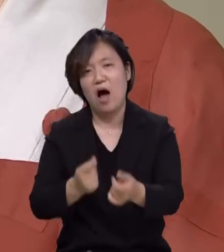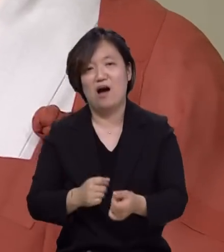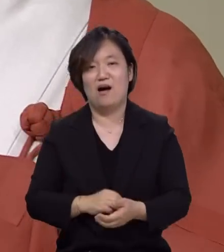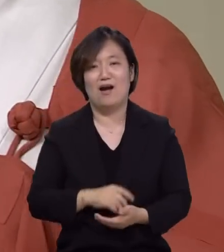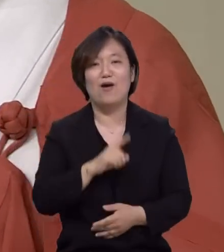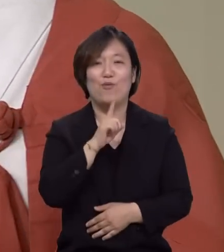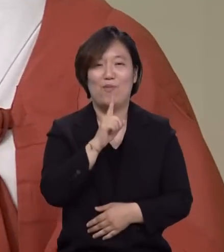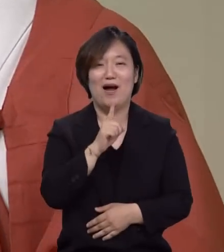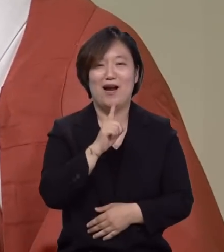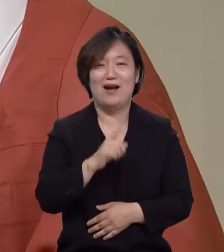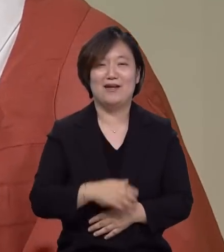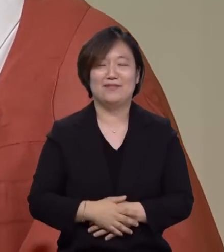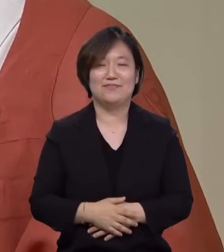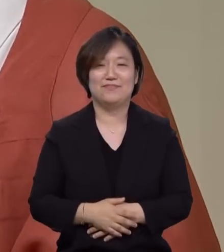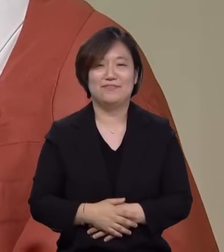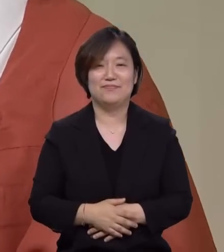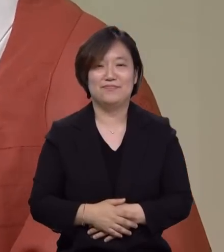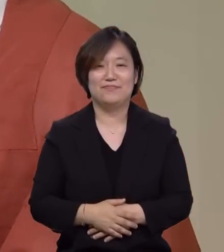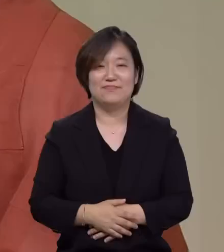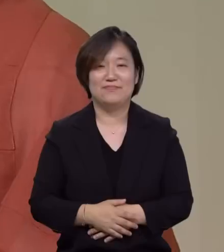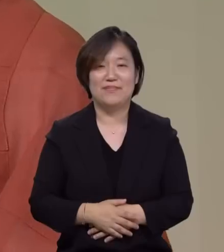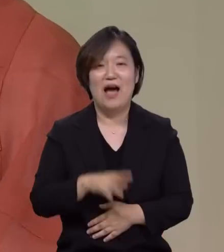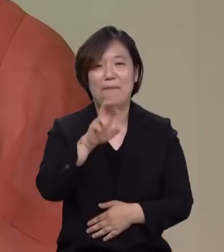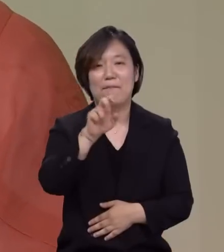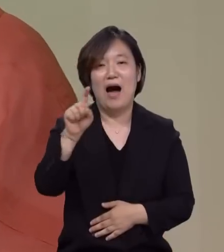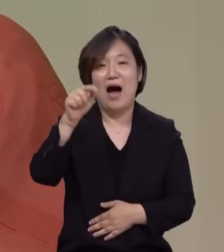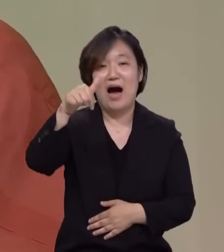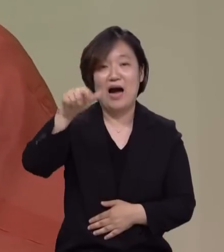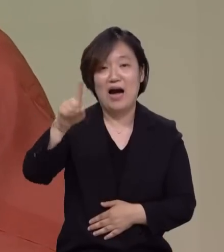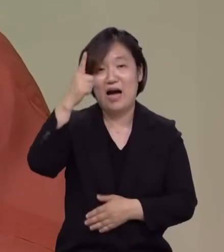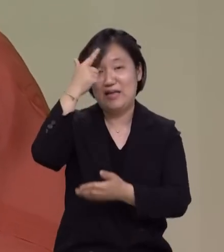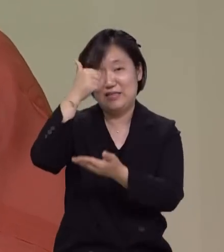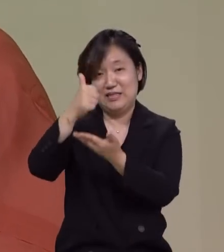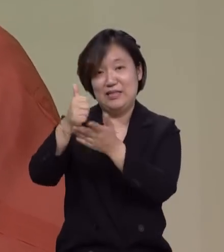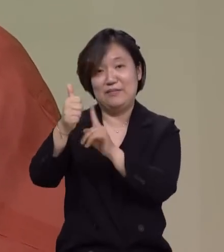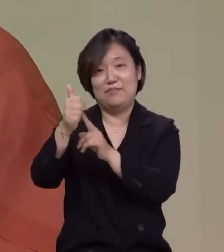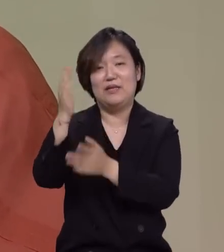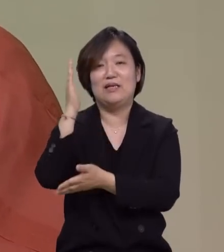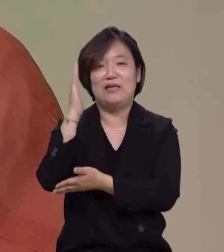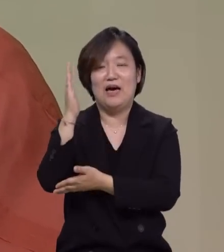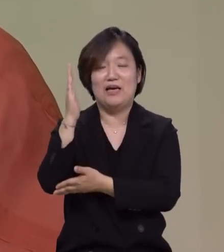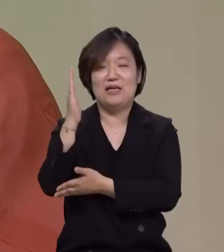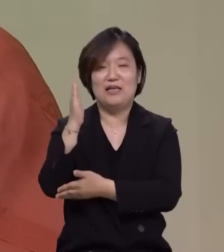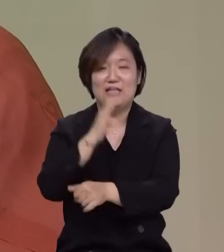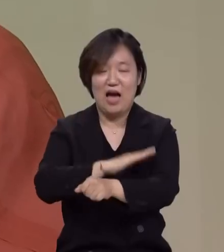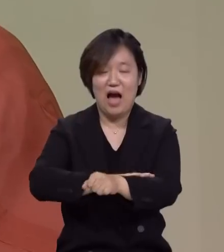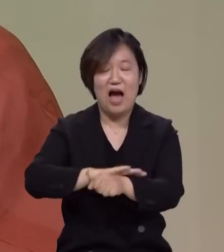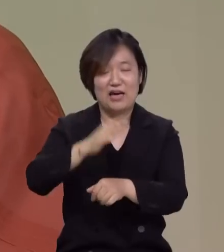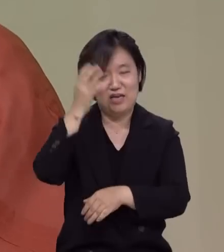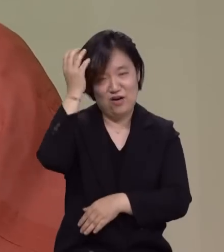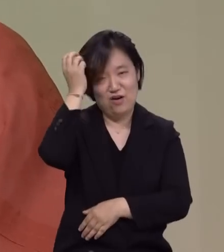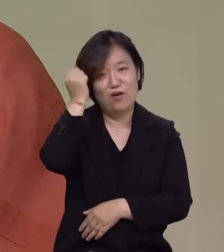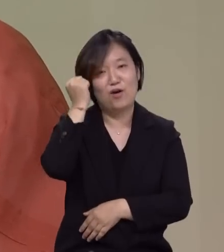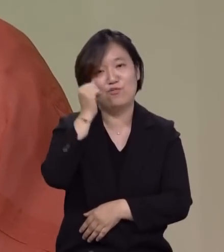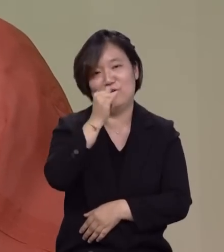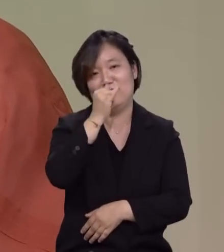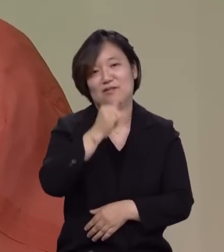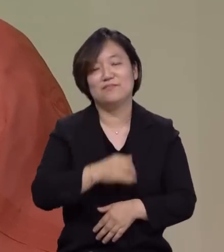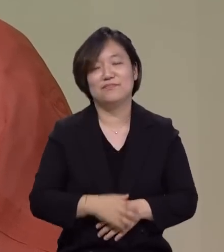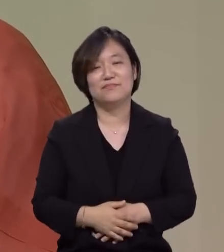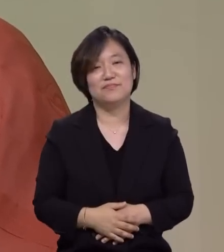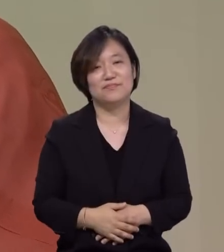제가 이렇게 가슴에 막았음 이야기를 이렇게 이제 되새겼던 그런 기억이